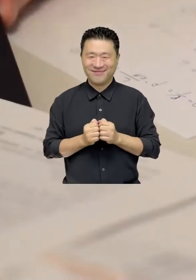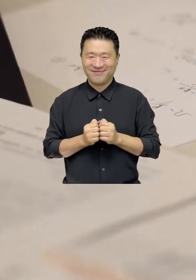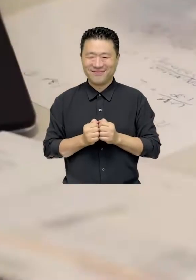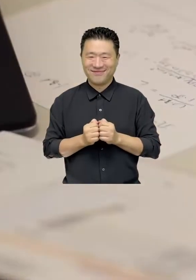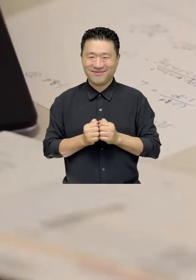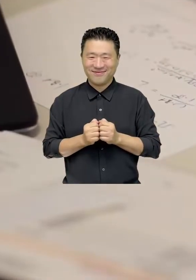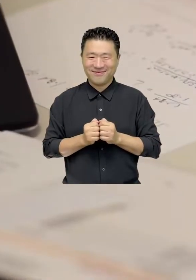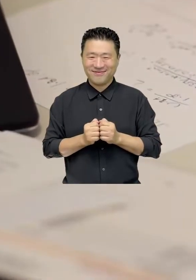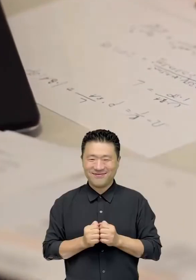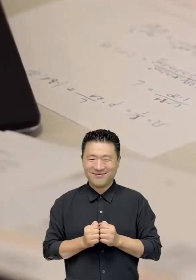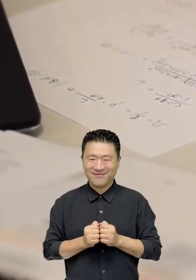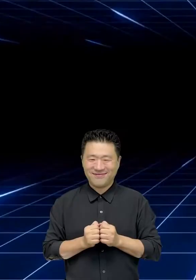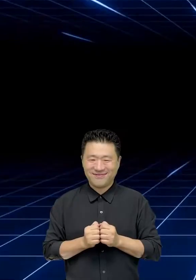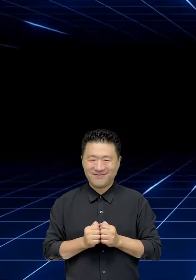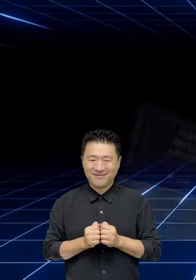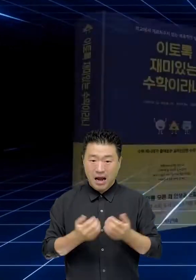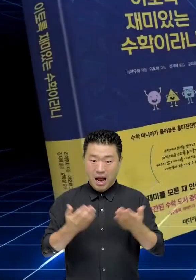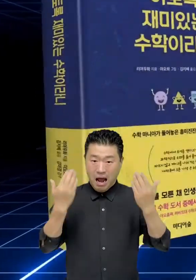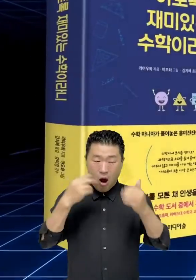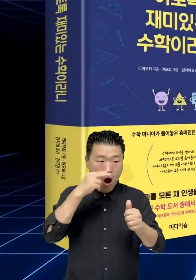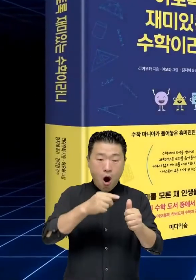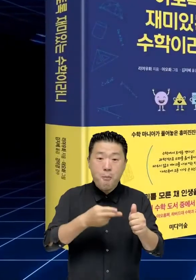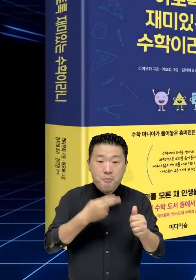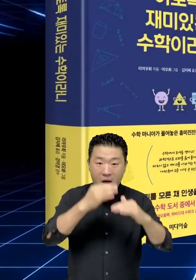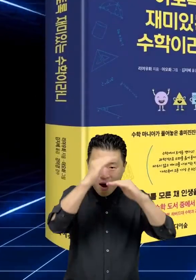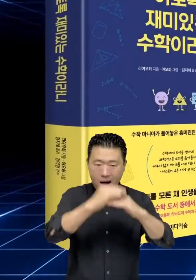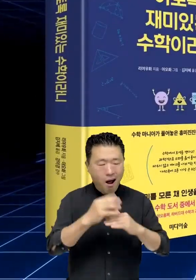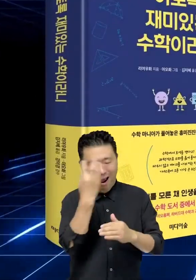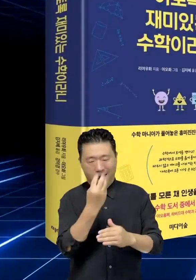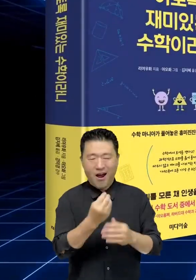초대합니다. 학교에서 가르쳐주지 않는 매혹적인